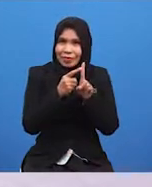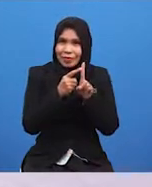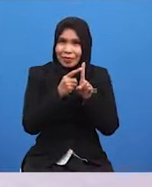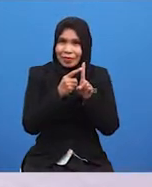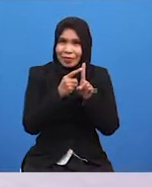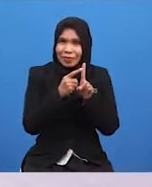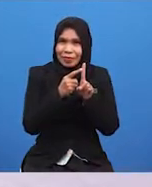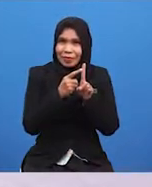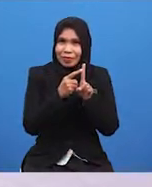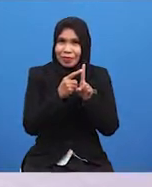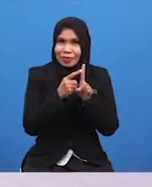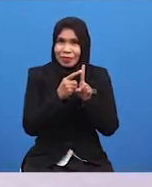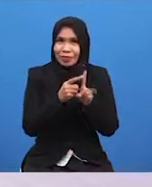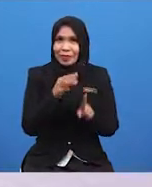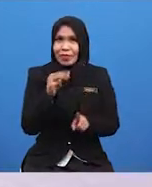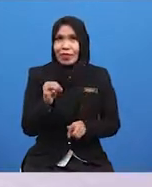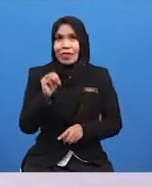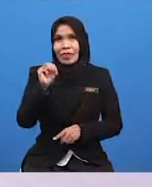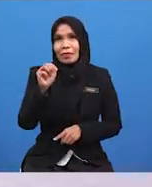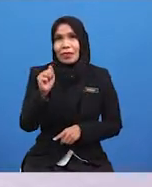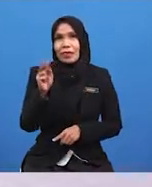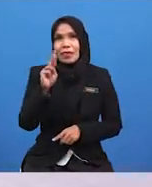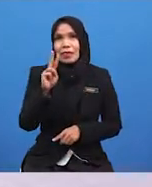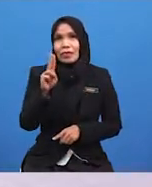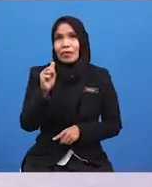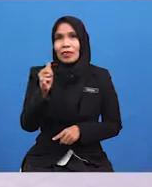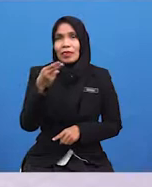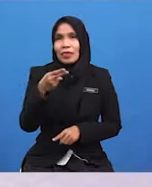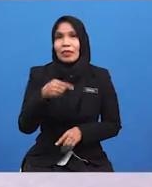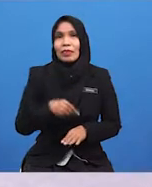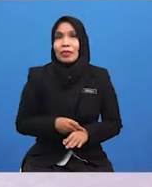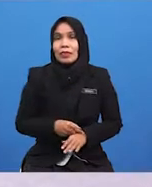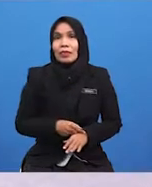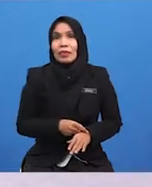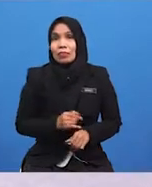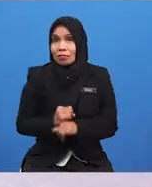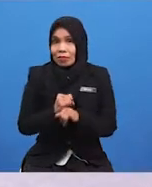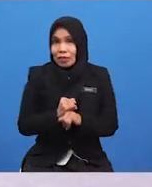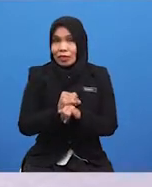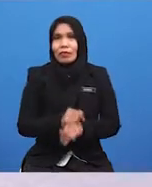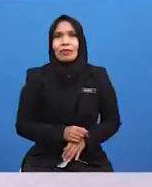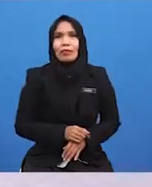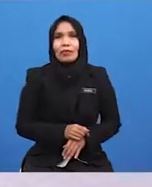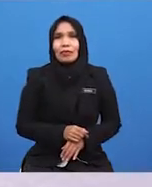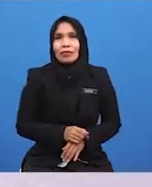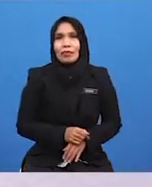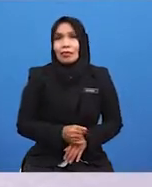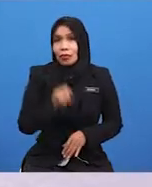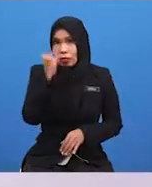Marwah diri dipelihara dan akan dihormati ramai